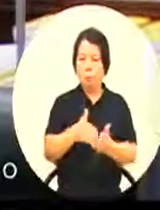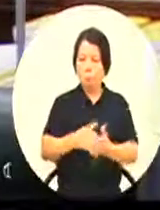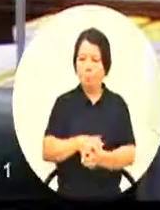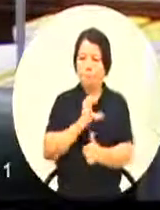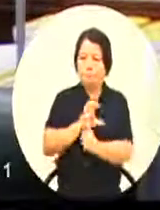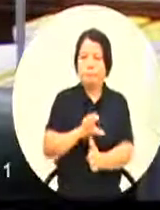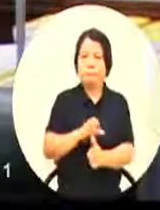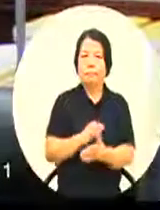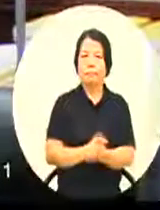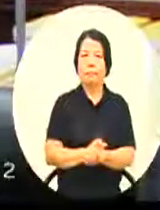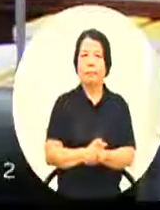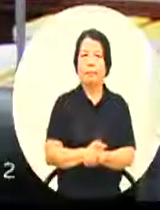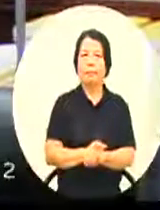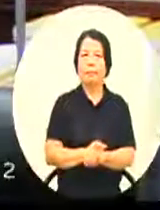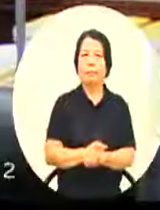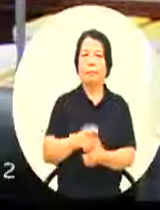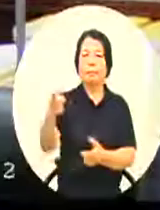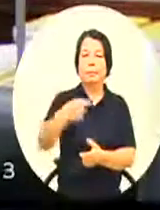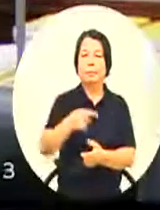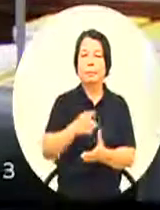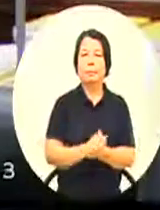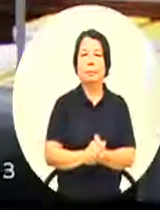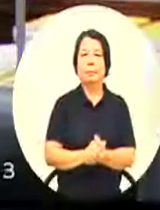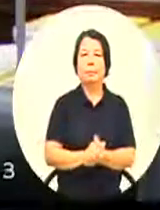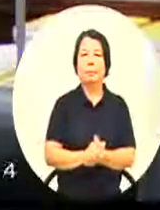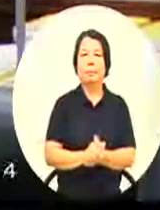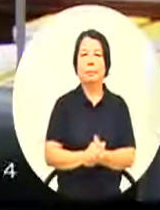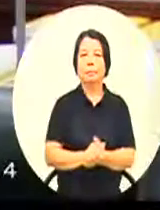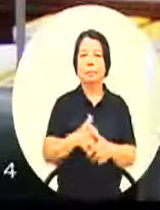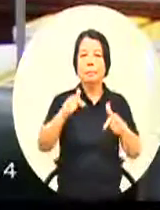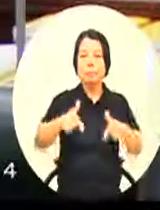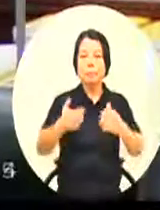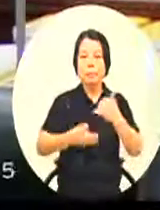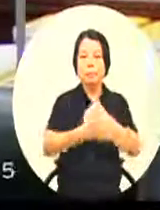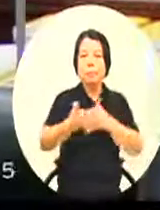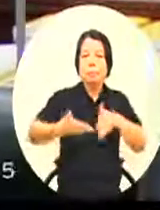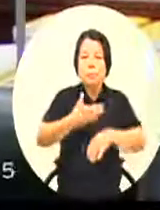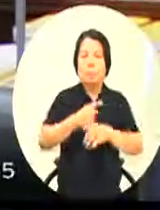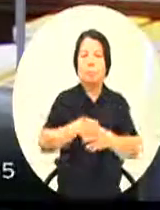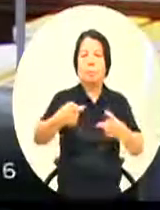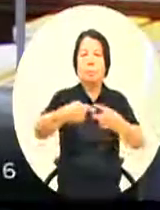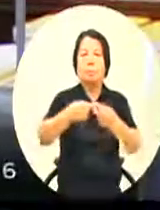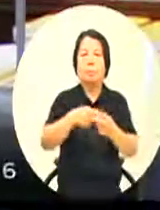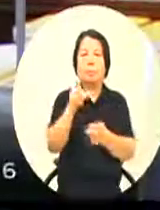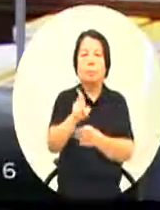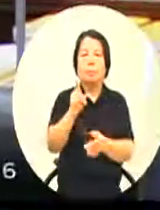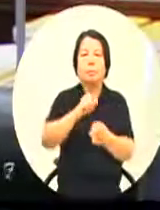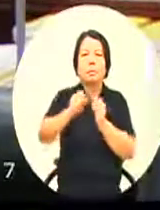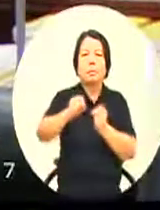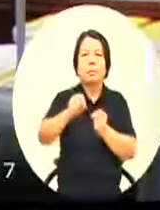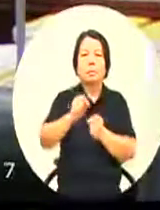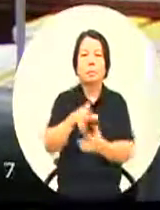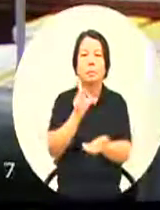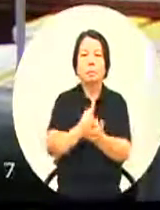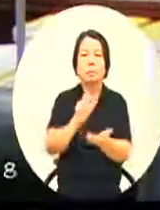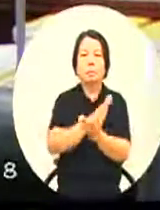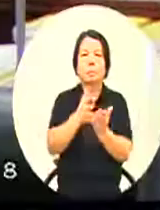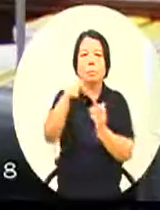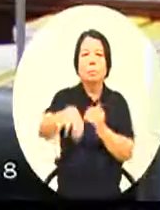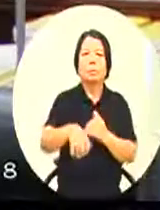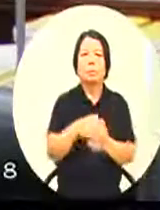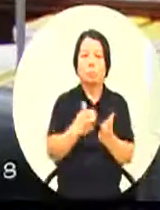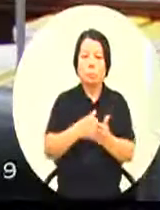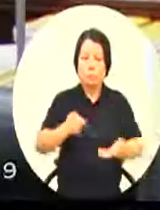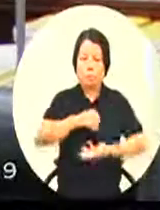求他就是来给我西埔果菜市场帮我盖李克勇图书馆。我们甚至我们也可以在议会就是这么